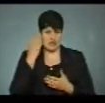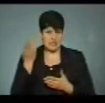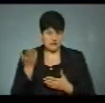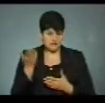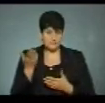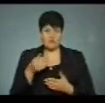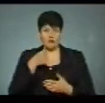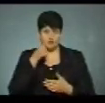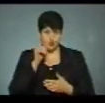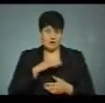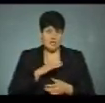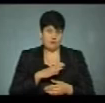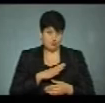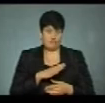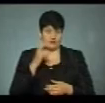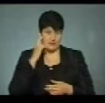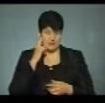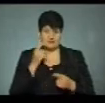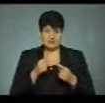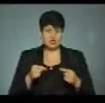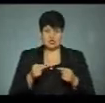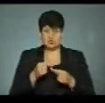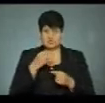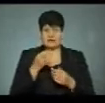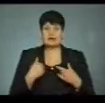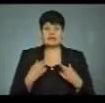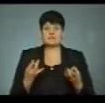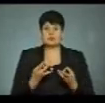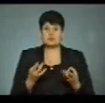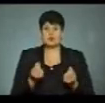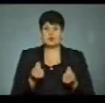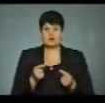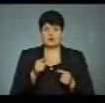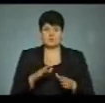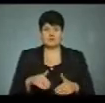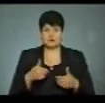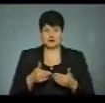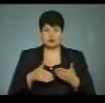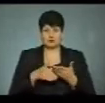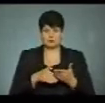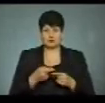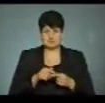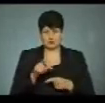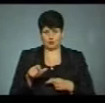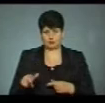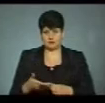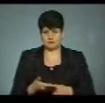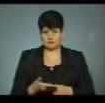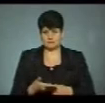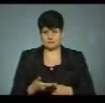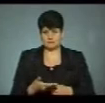Вчора я був в Києві, ми чітко визначили, які нам необхідні кошти для того, щоб ми надали допомогу таким людям.